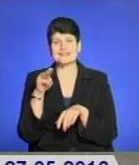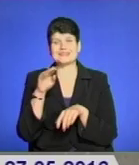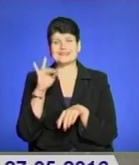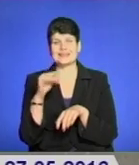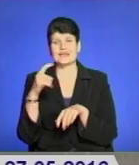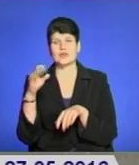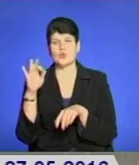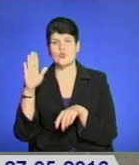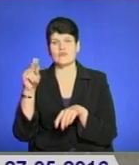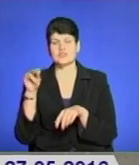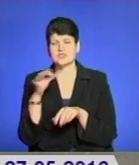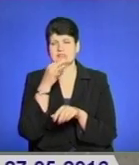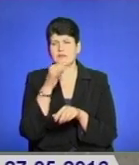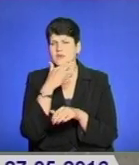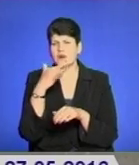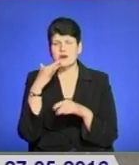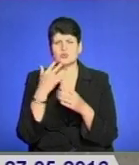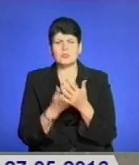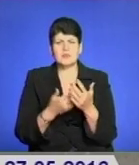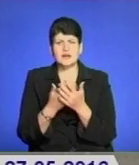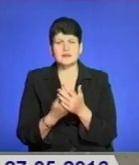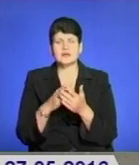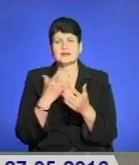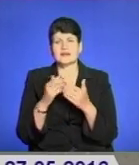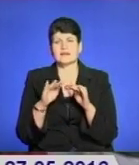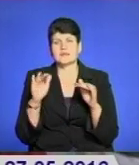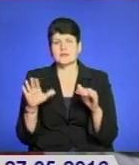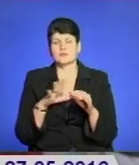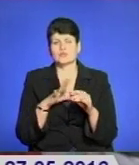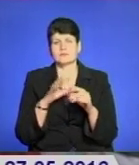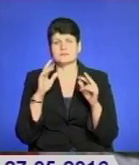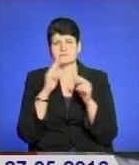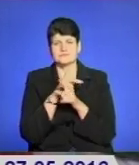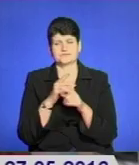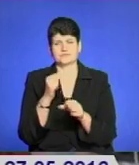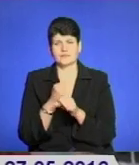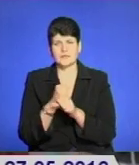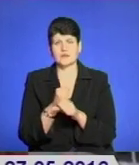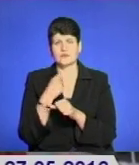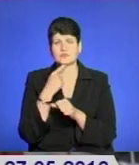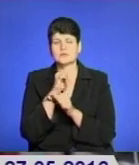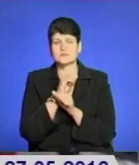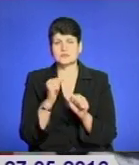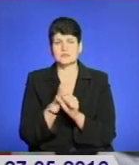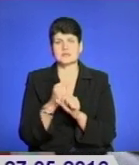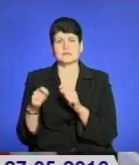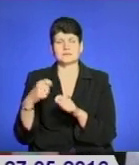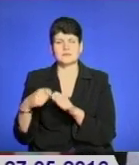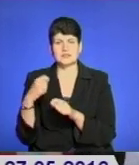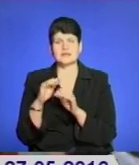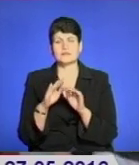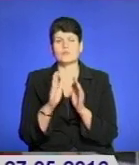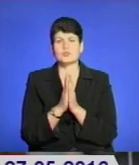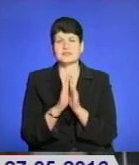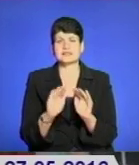прикладів, як негативні вчинки підлітків призводили до протиправних наслідків, застеріг від скоєння злочинів. Правоохоронці закликали дітей